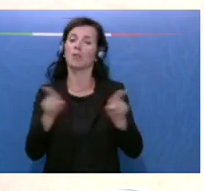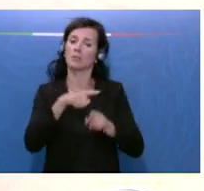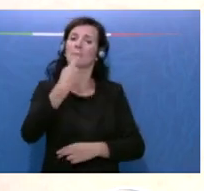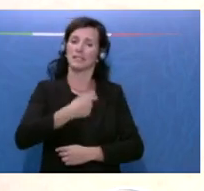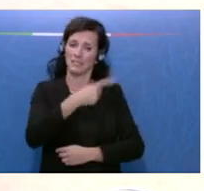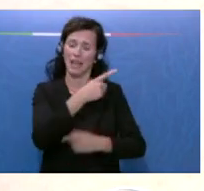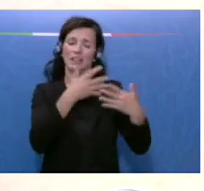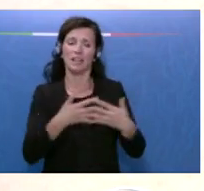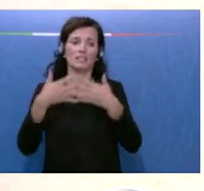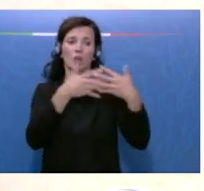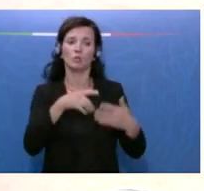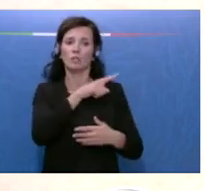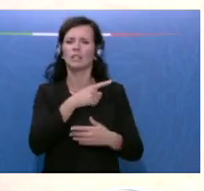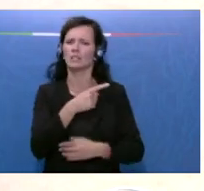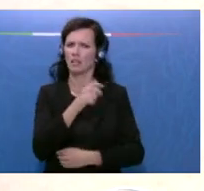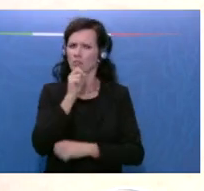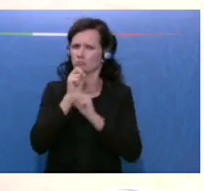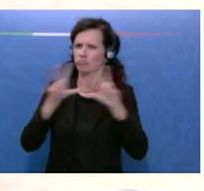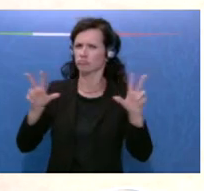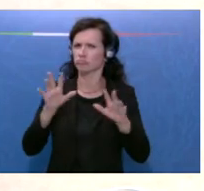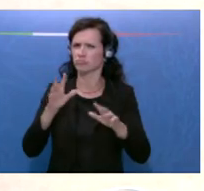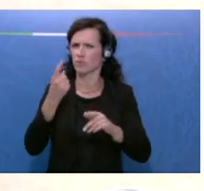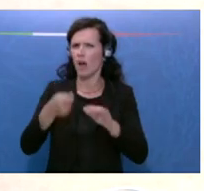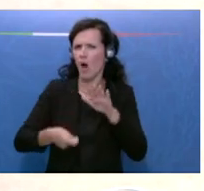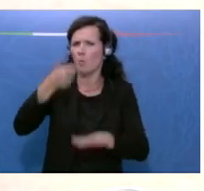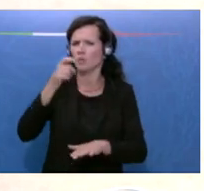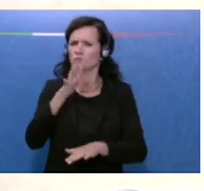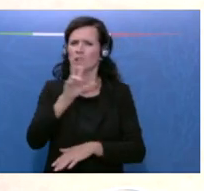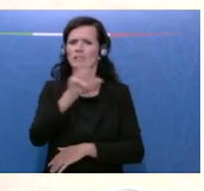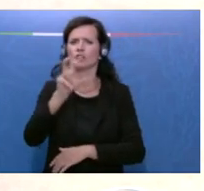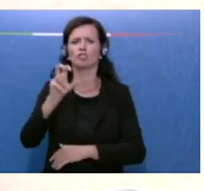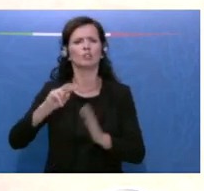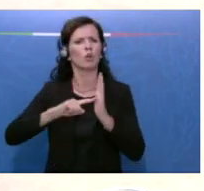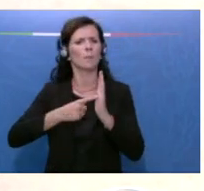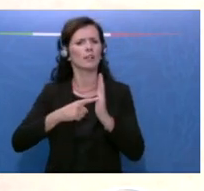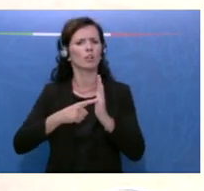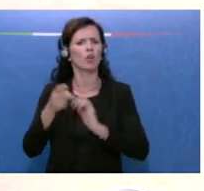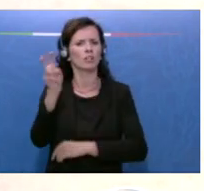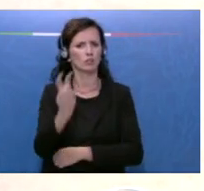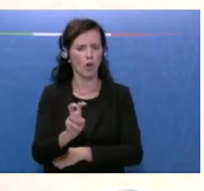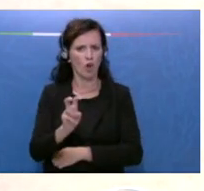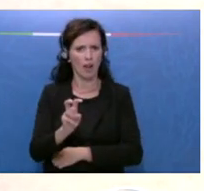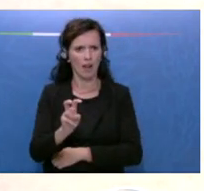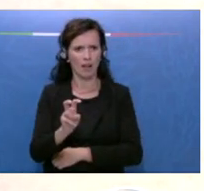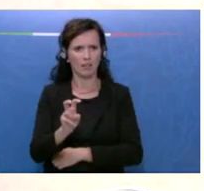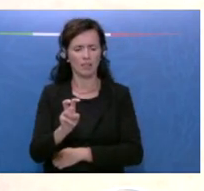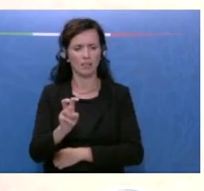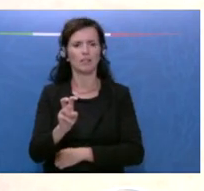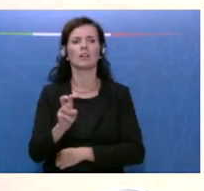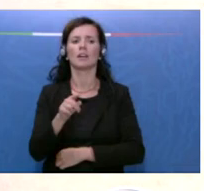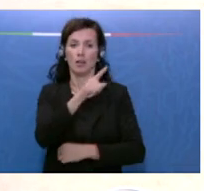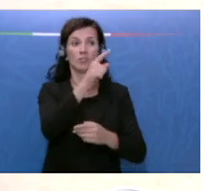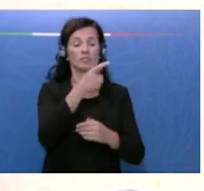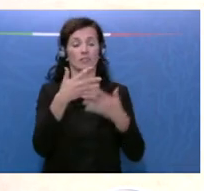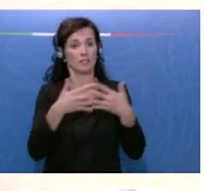aumento se ricordo bene circa 300 300 milioni di dollari lo stanziamento per